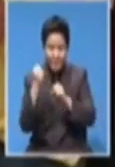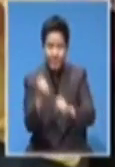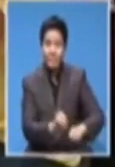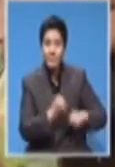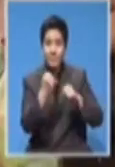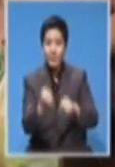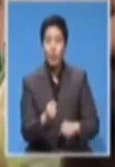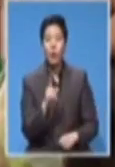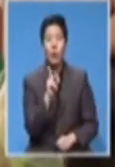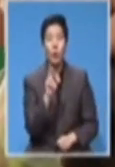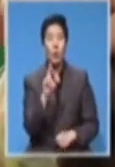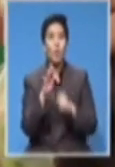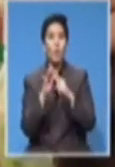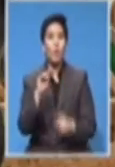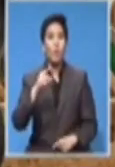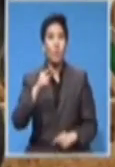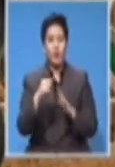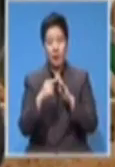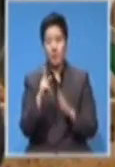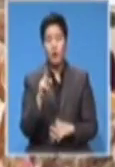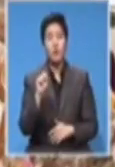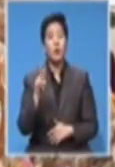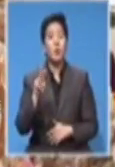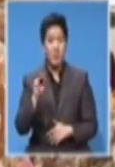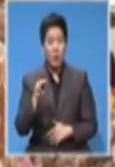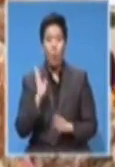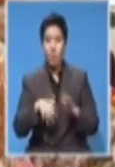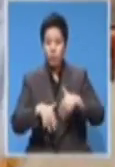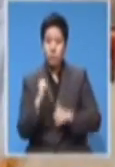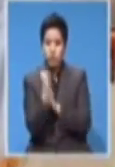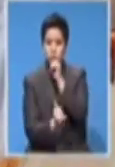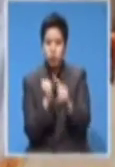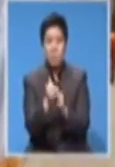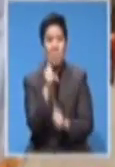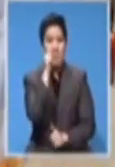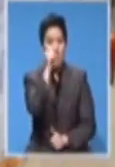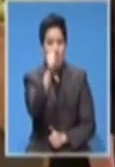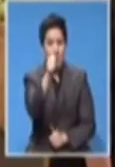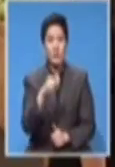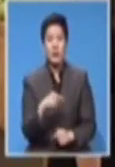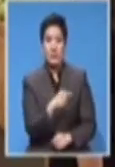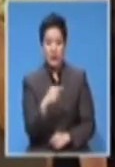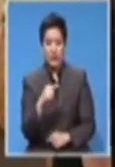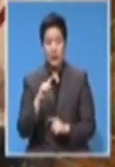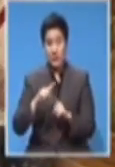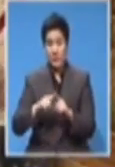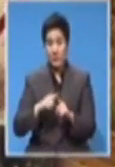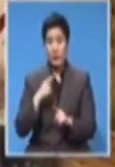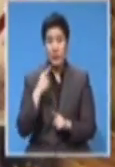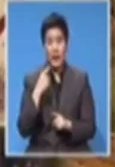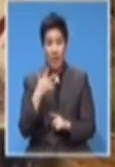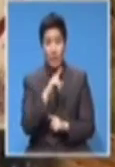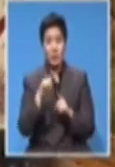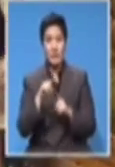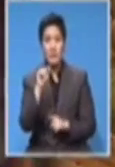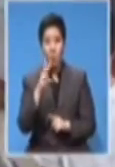ครับได้รับการตอบรับจากประชาชนและผู้บริโภคนะเป็นอย่างดีนะครับยอดจำหน่ายถึงวันที่26พฤษภาคมนี่เกือบ20ล้